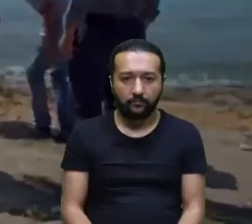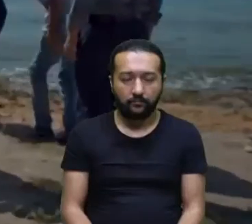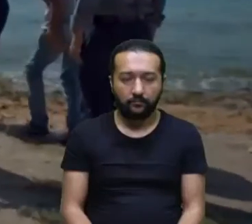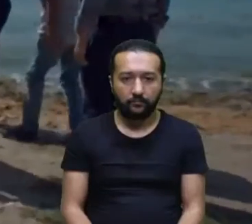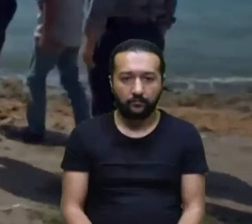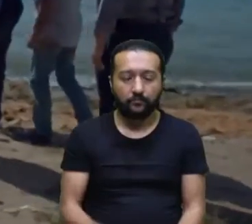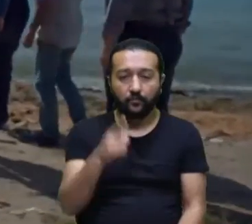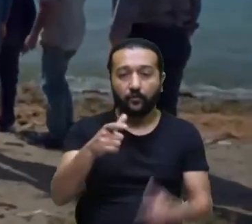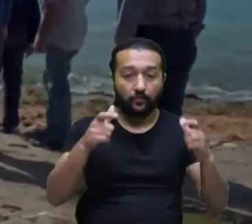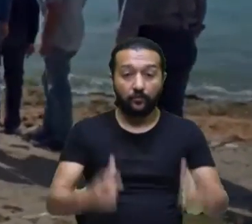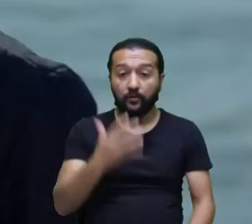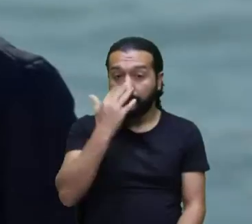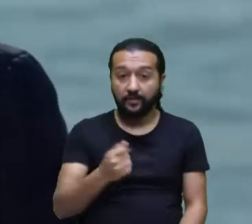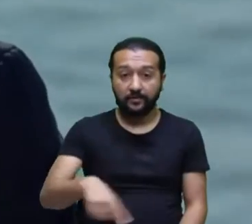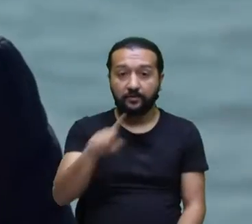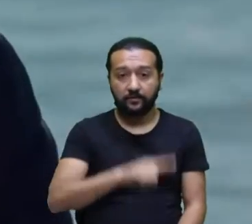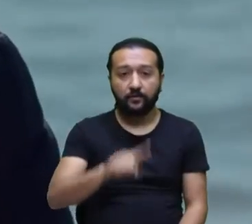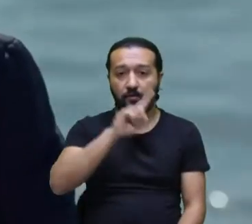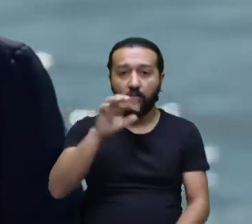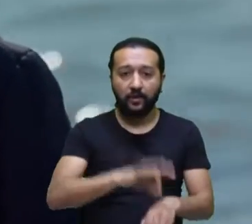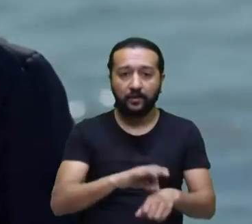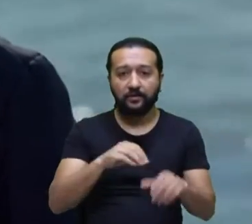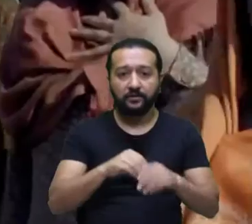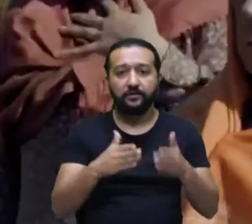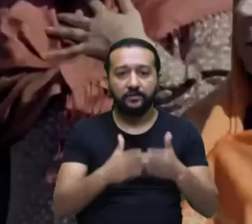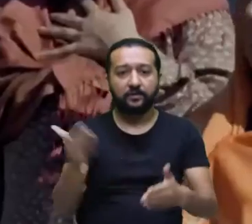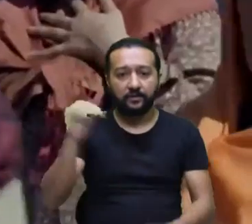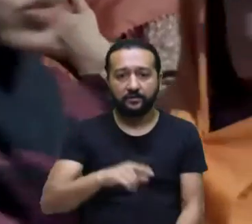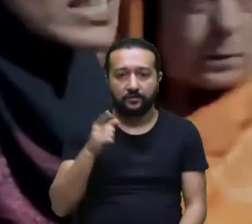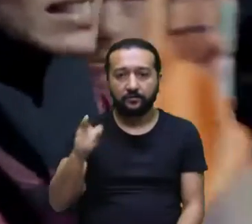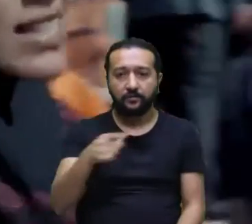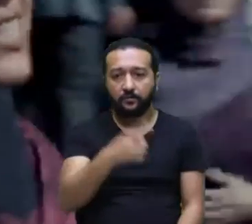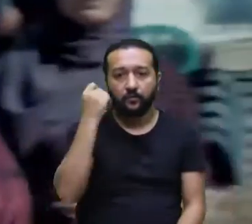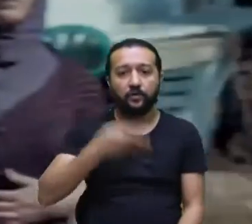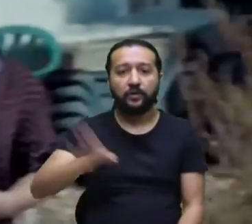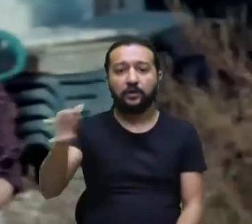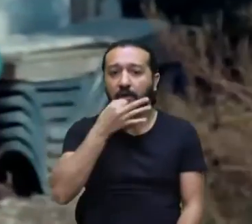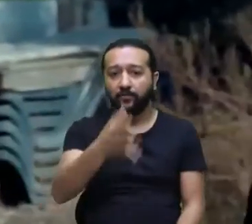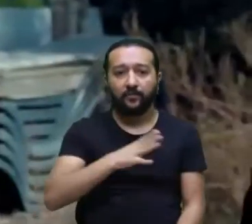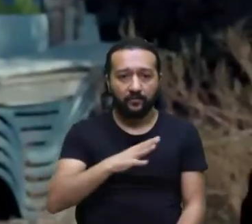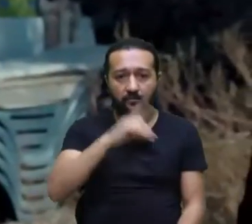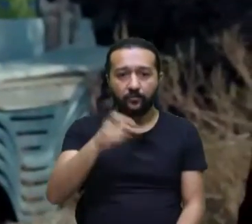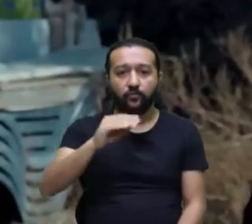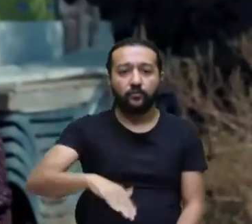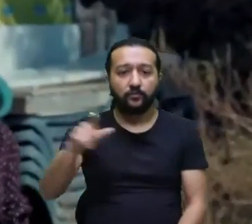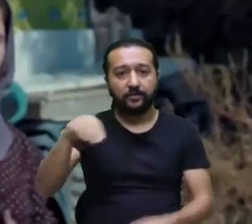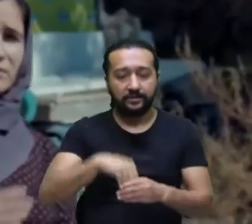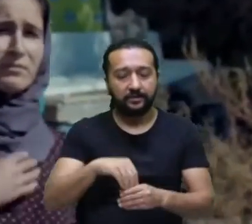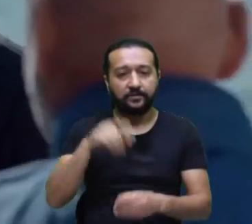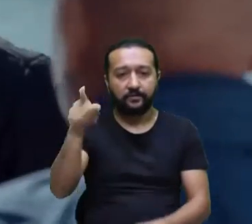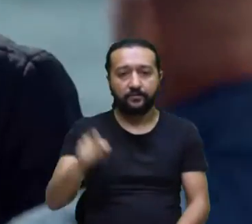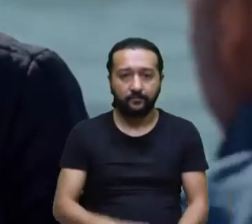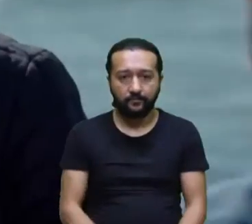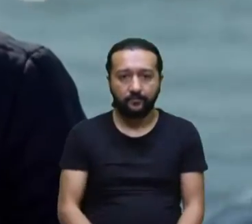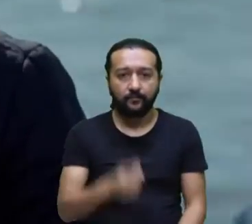kenardalar. Burada bekleyeceksiniz. 10 dakika içinde tekne burada olacak. Dün gidenlerden haber var mı? Çocuğun da onların